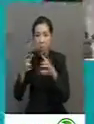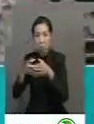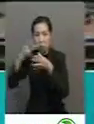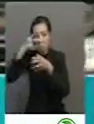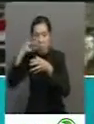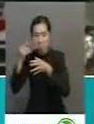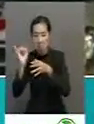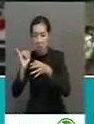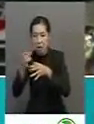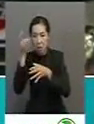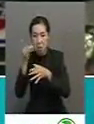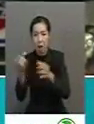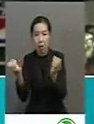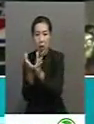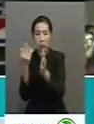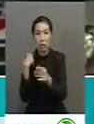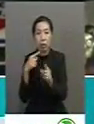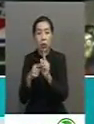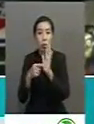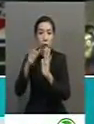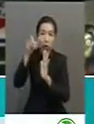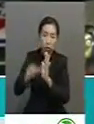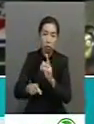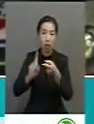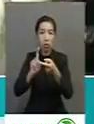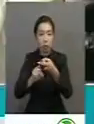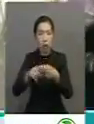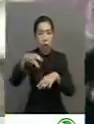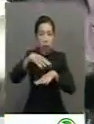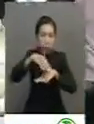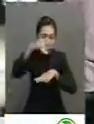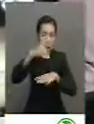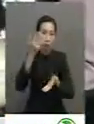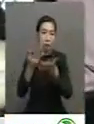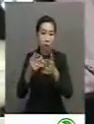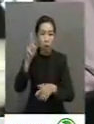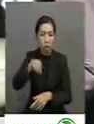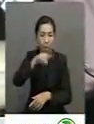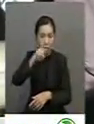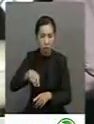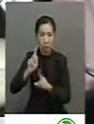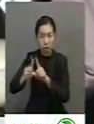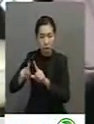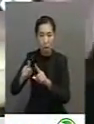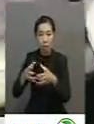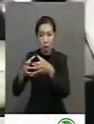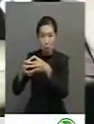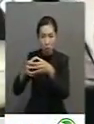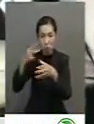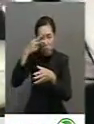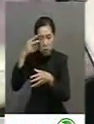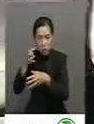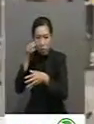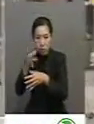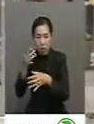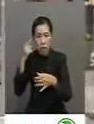าจะเป็นเหตุการณ์โจมตีทั้งในฝรั่งเศสรัสเซียสวีเดนหรือว่าสหราชอาณาจักรแล้วก็ชี้แจงว่ากลุ่มก่อการร้ายติด